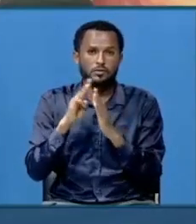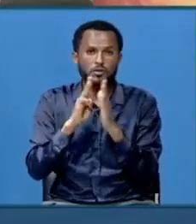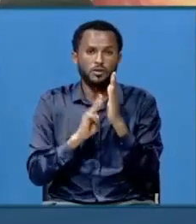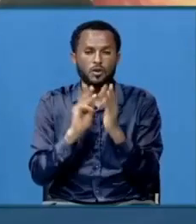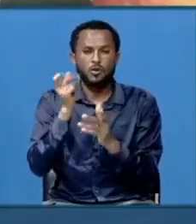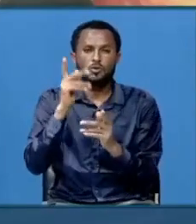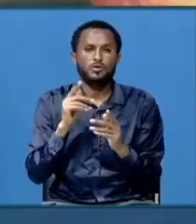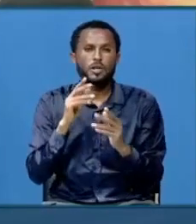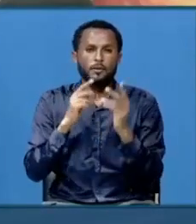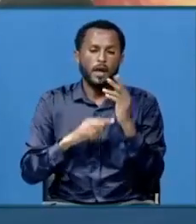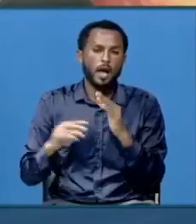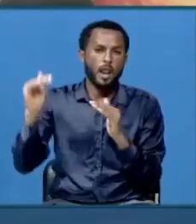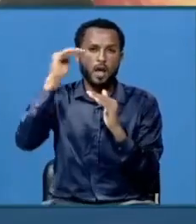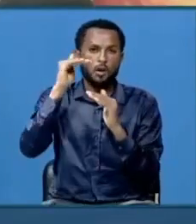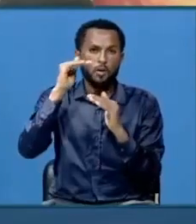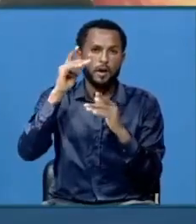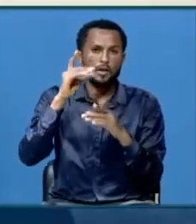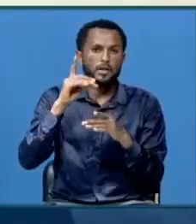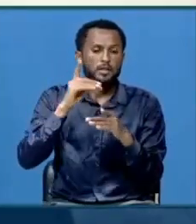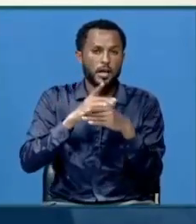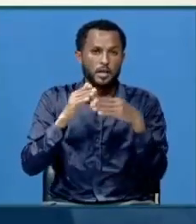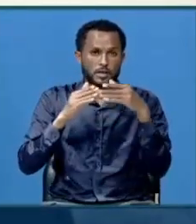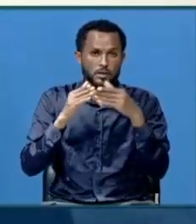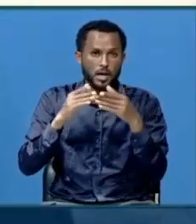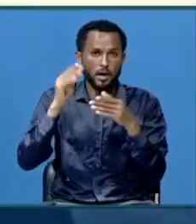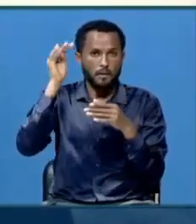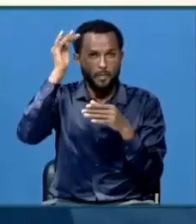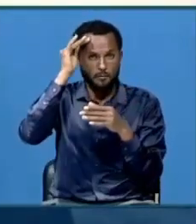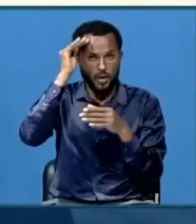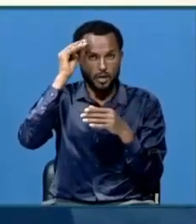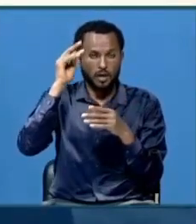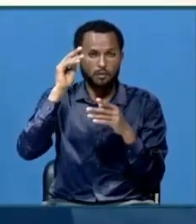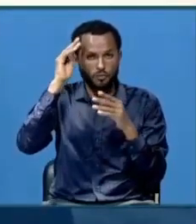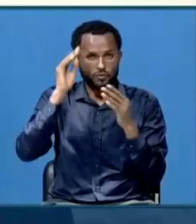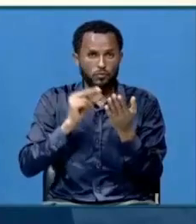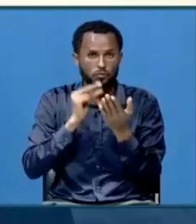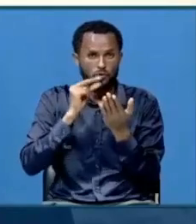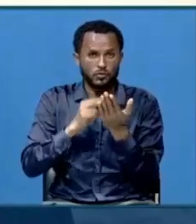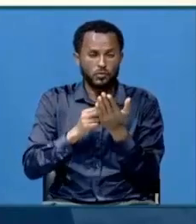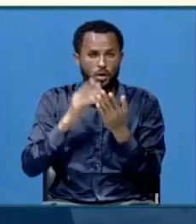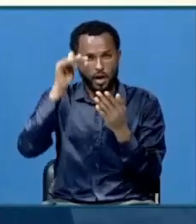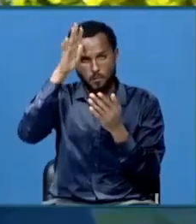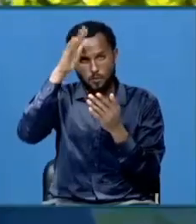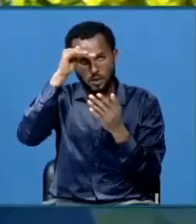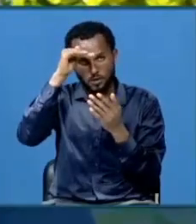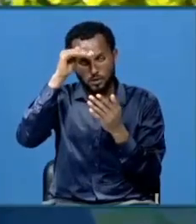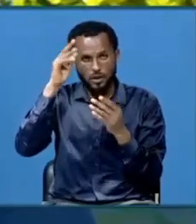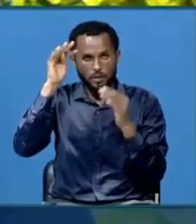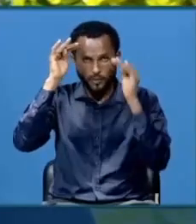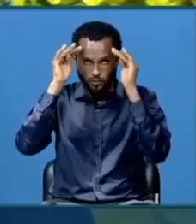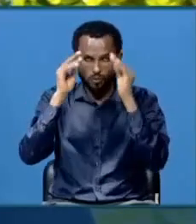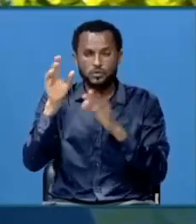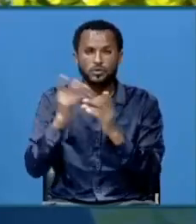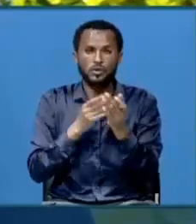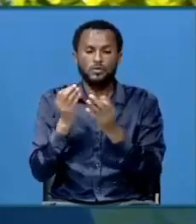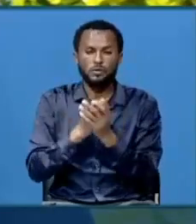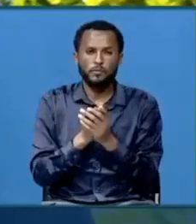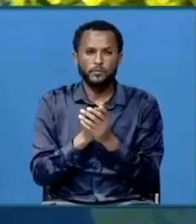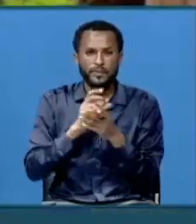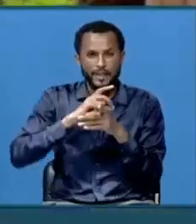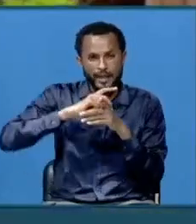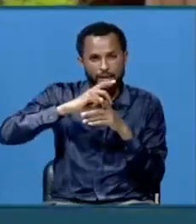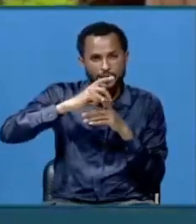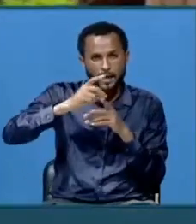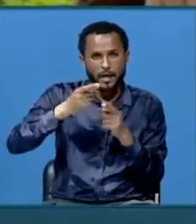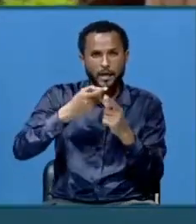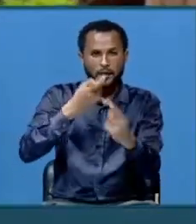ቤተ ክህነት መንበረ ሰላማ ክሳቴ ብርሃን ከም ዝመስረተት ብፁእ ሊቀ ጳጳስ ኣቡነ ጴጥሮስ ሓቢሮም። እዚ ቀጥታ ካብ ሸዋ እዩ